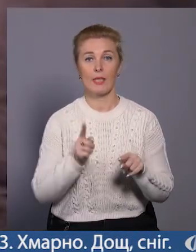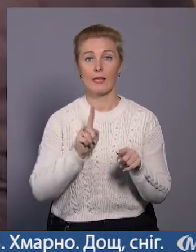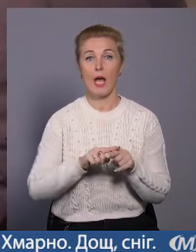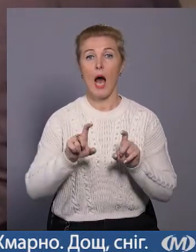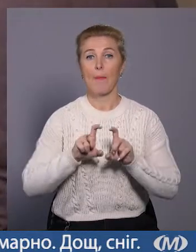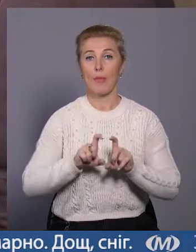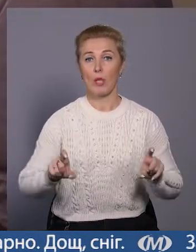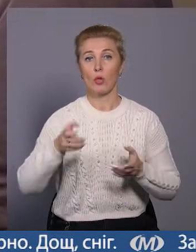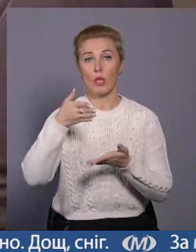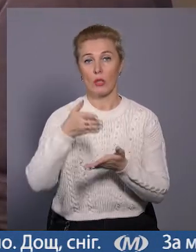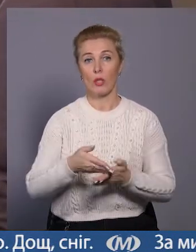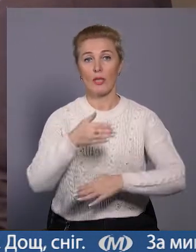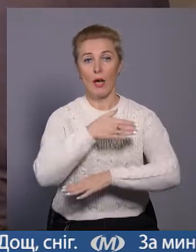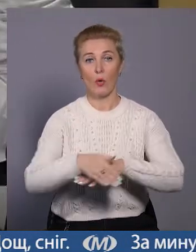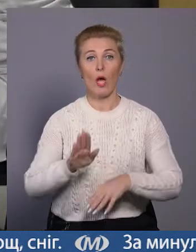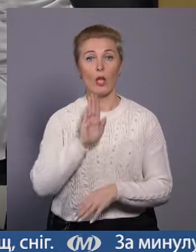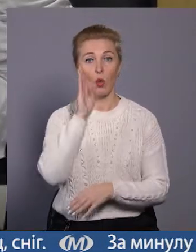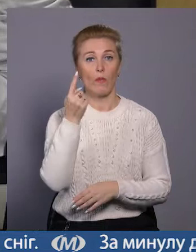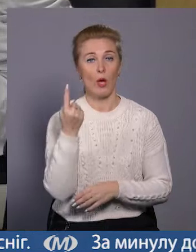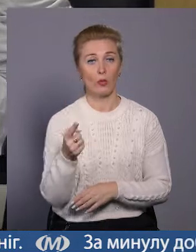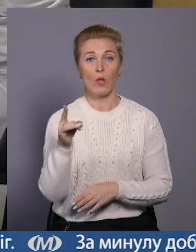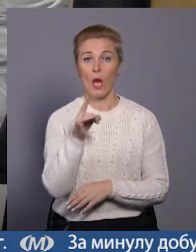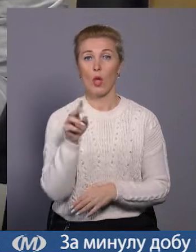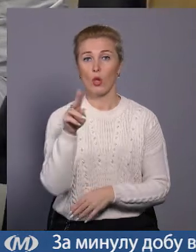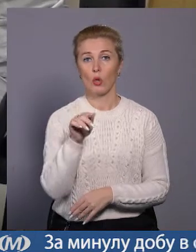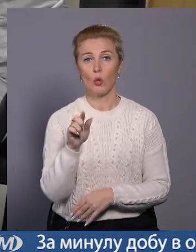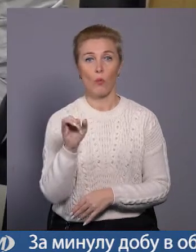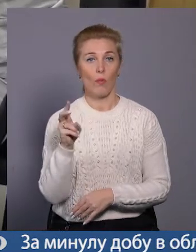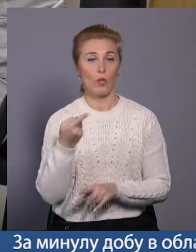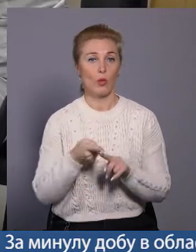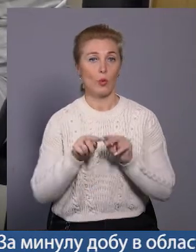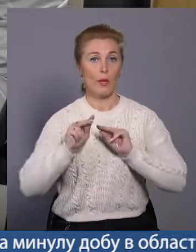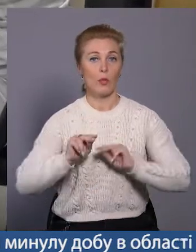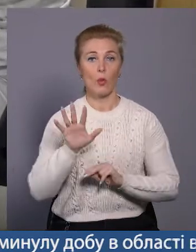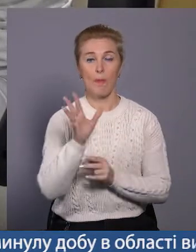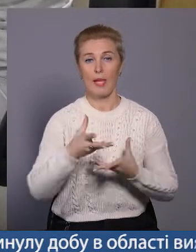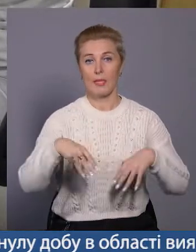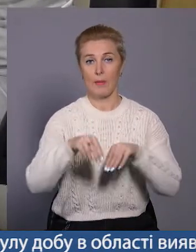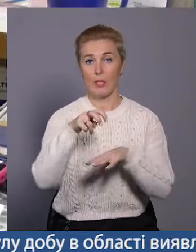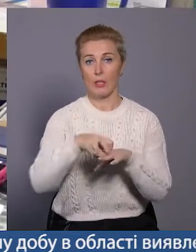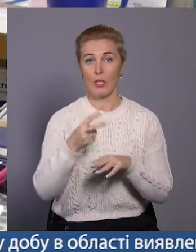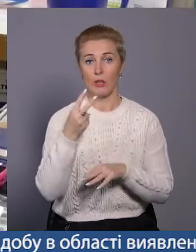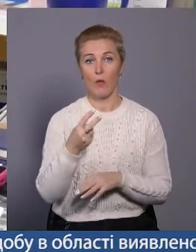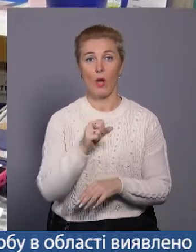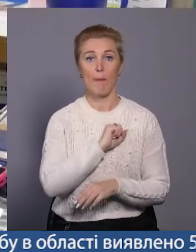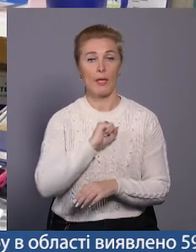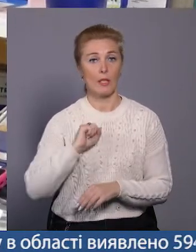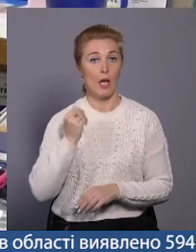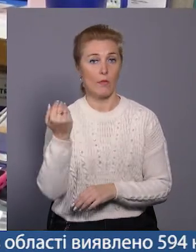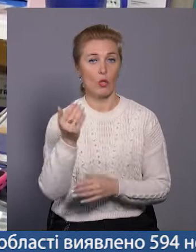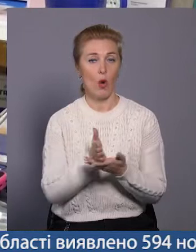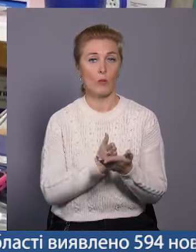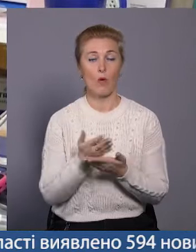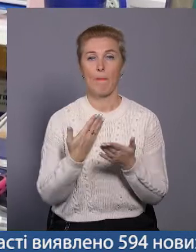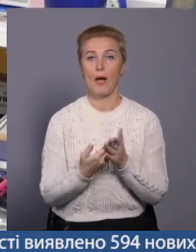амбулаторія розташована на вулиці Ранковій 1, що у мікрорайоні Дубове. Тут працює 5 сімейних лікарів та 2 педіатрів. Вони обслуговують